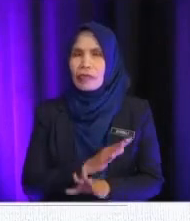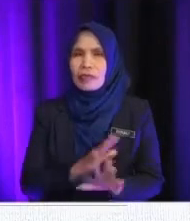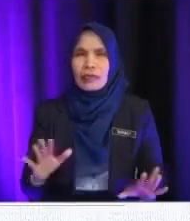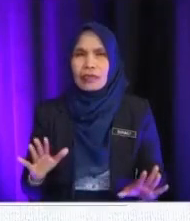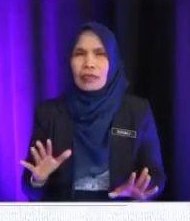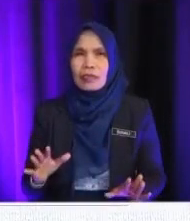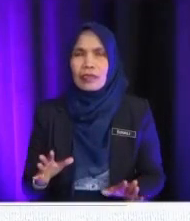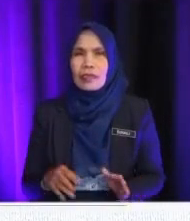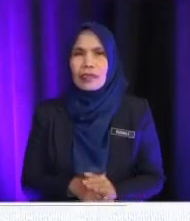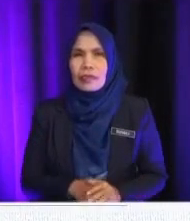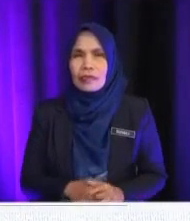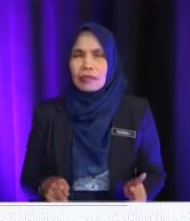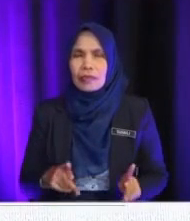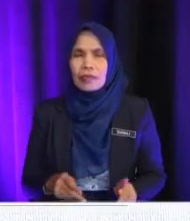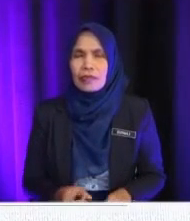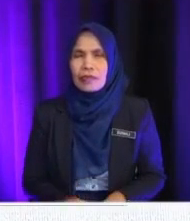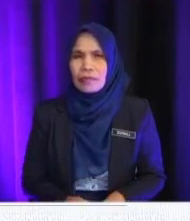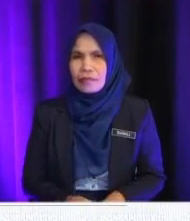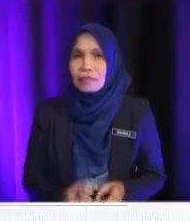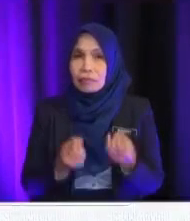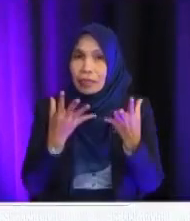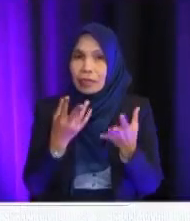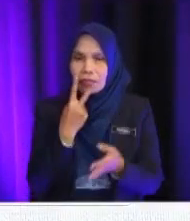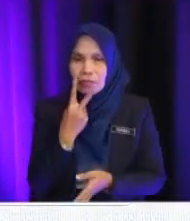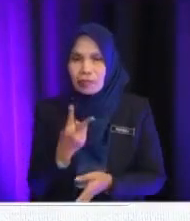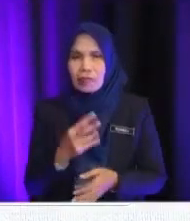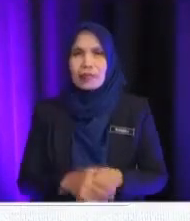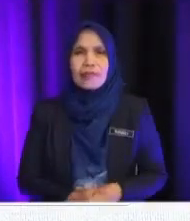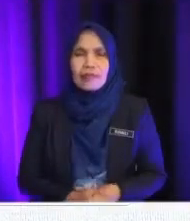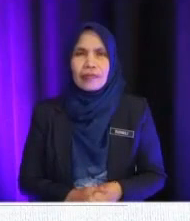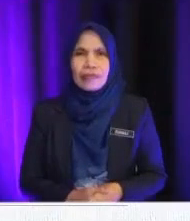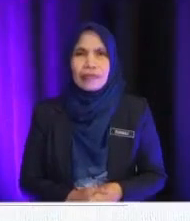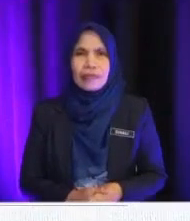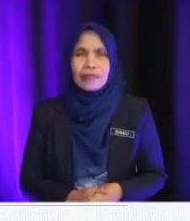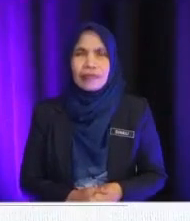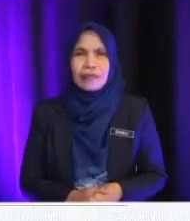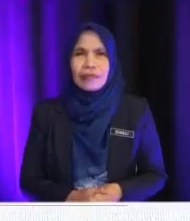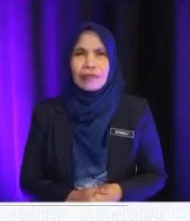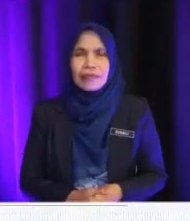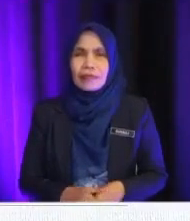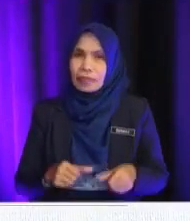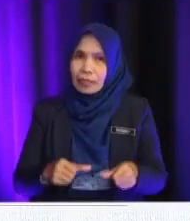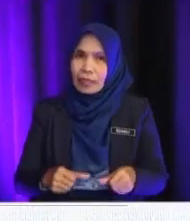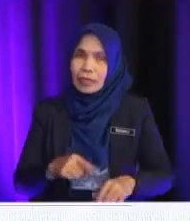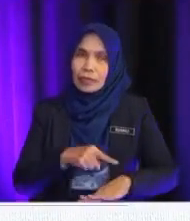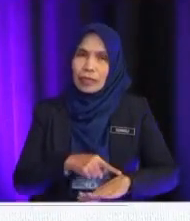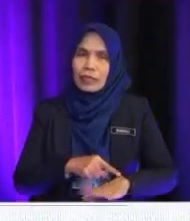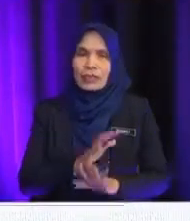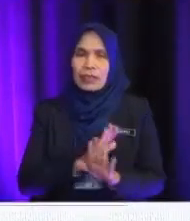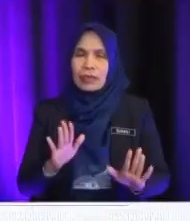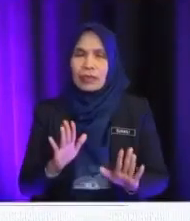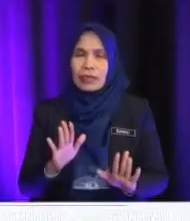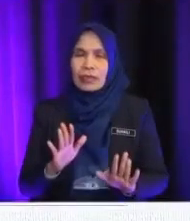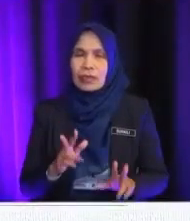perhatian. Maksudnya kalau kita masuk je dalam ketuhar, kita setkan masa. Dah. Kita tunggu, tak payah nak tunggu-tunggu